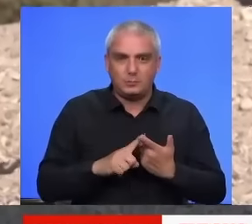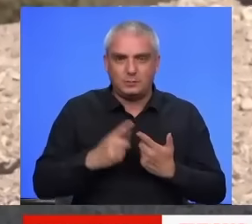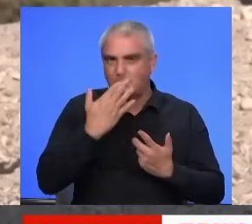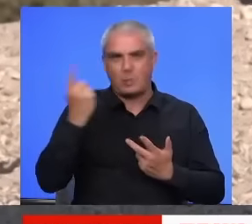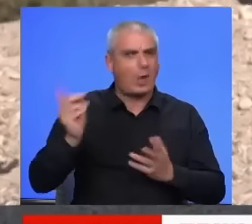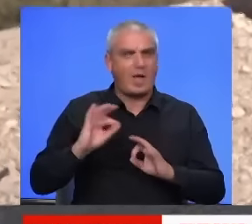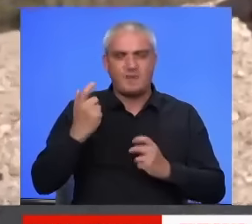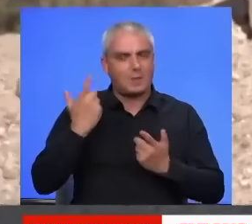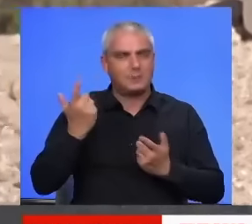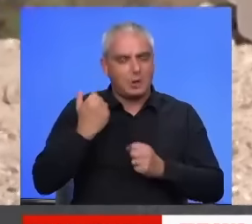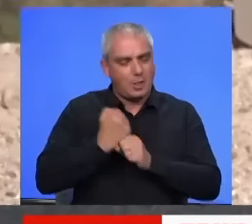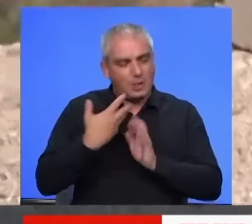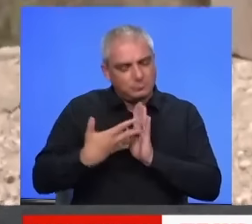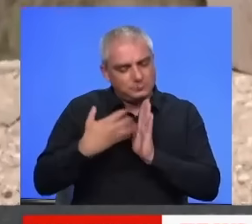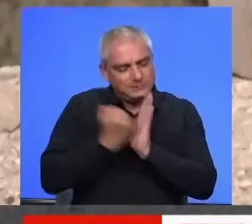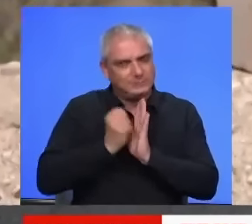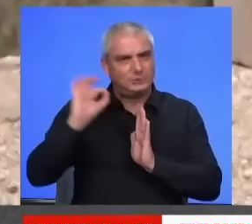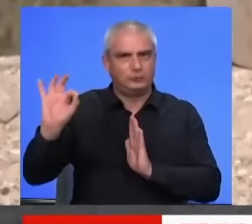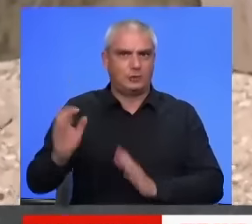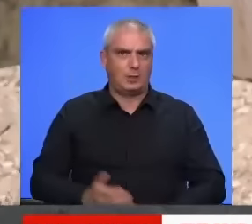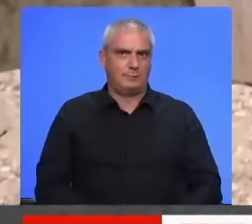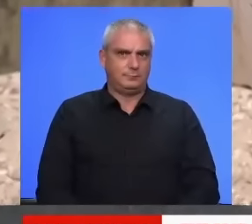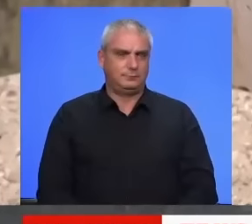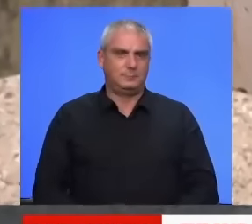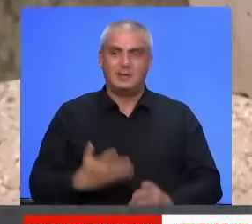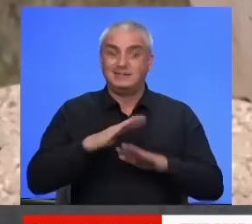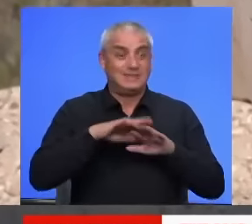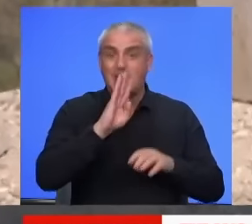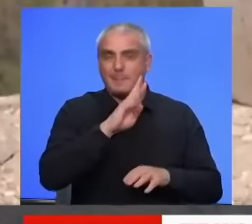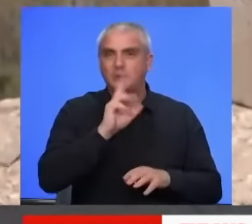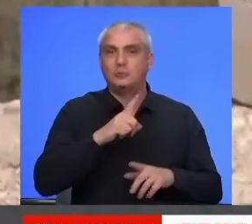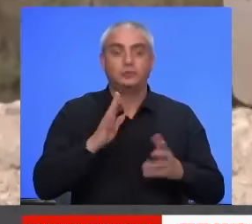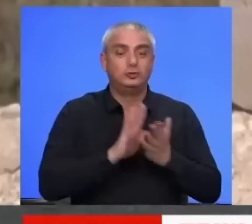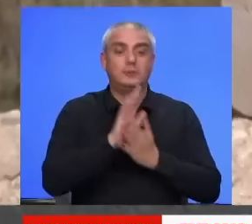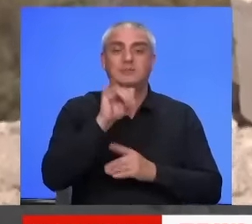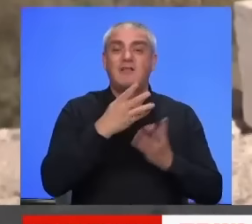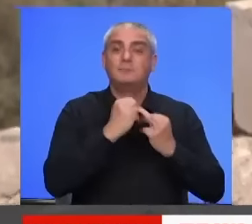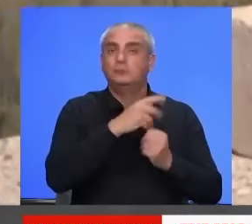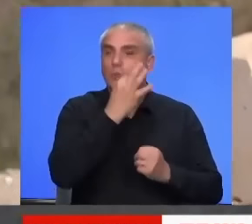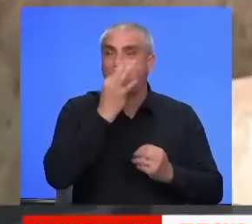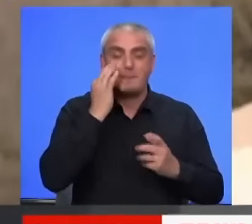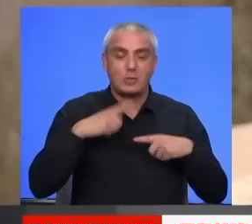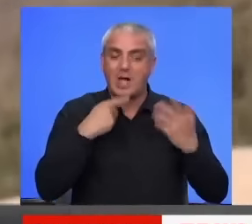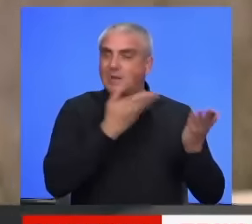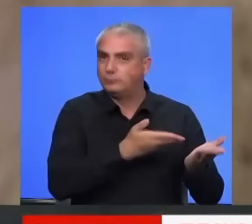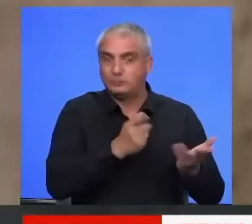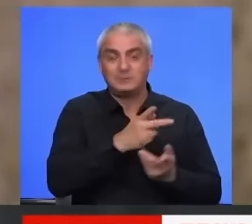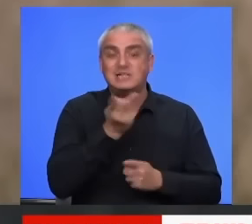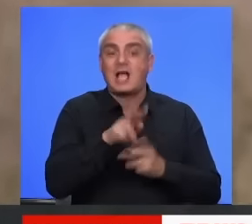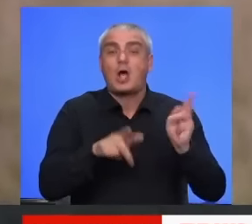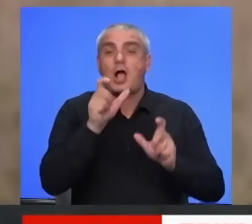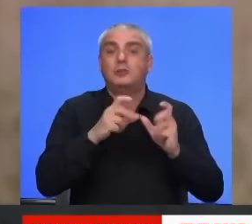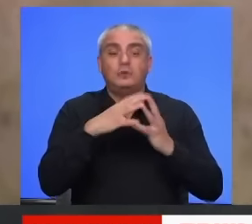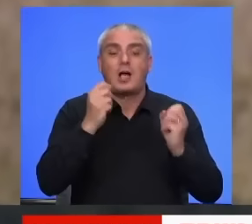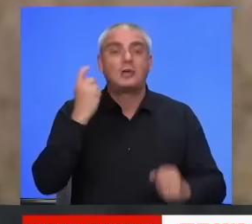אחד לא עובד על הזיכיון שלהם על קריאת הפוספט, ברור שעל שדה בריר חיות 12,000 משפחות בדואיות, ברור שזה יהרוג אנשים ערד